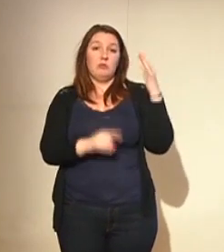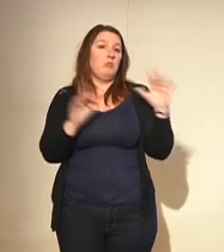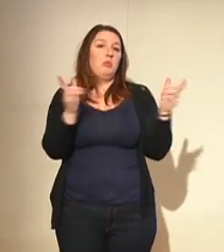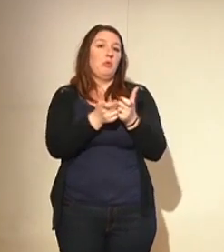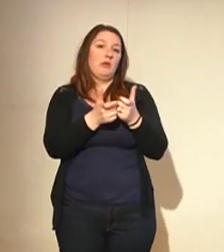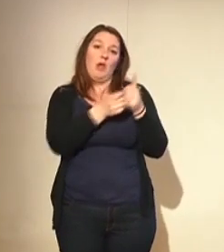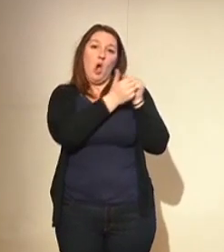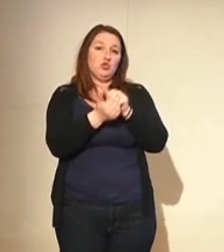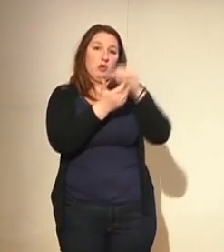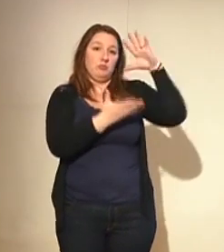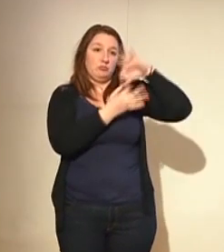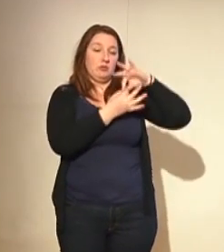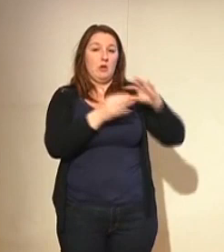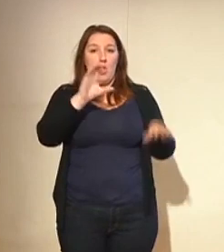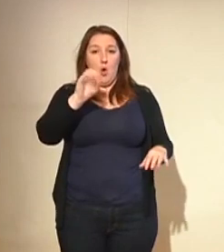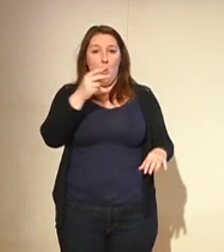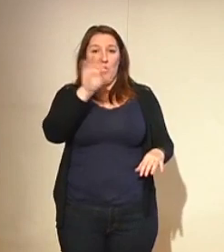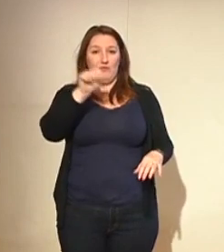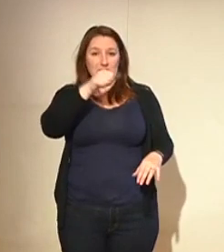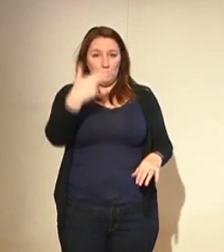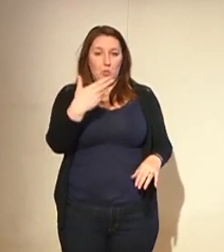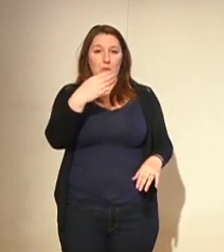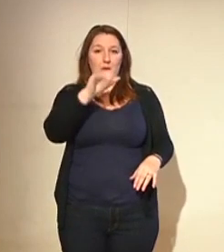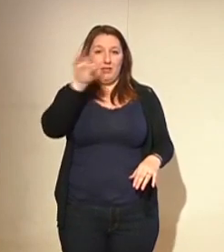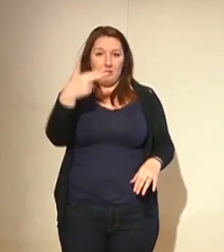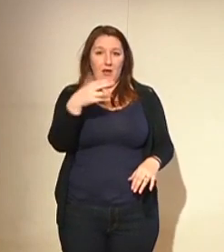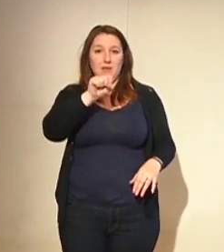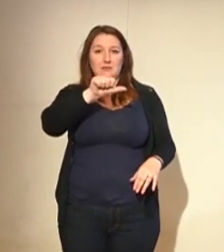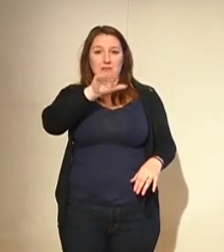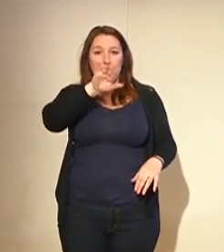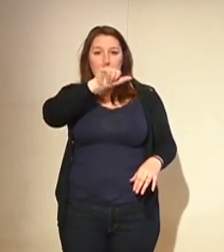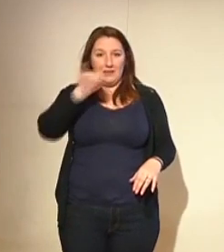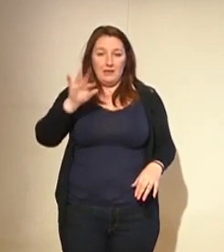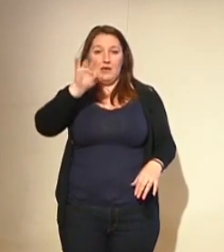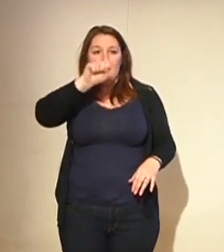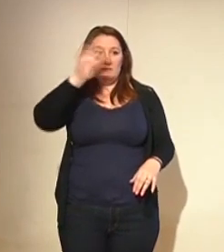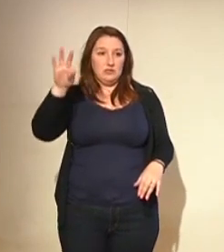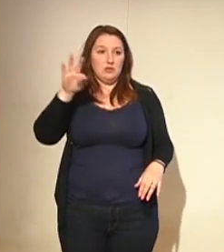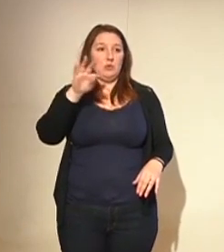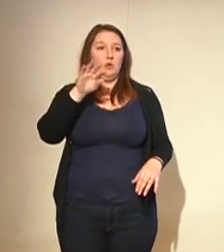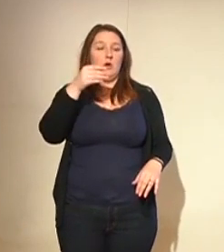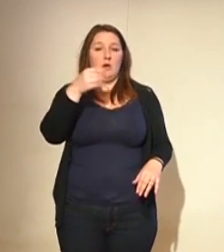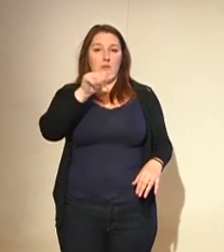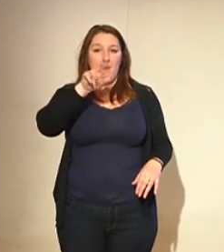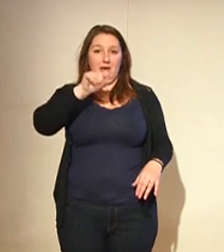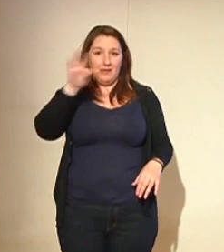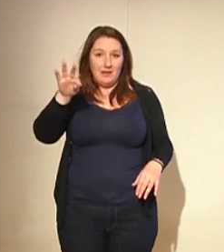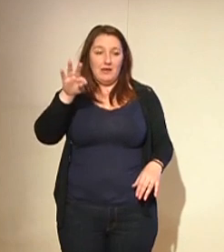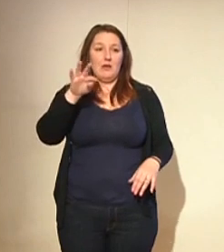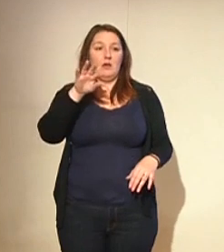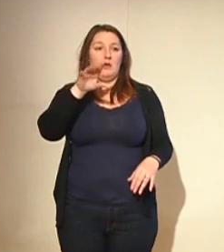enfin ensemble de monsieur confesson madame Martin monsieur Sabri Monsieur fristau Madame Garnier monsieur Marguet madame Leureux madame